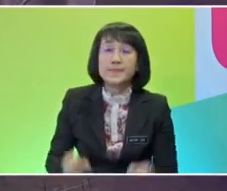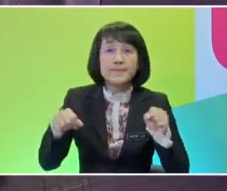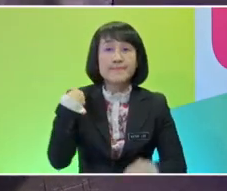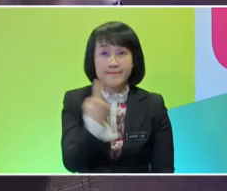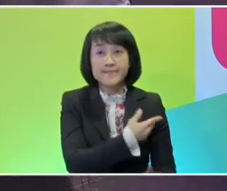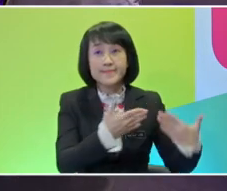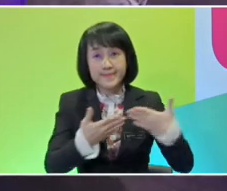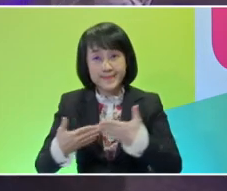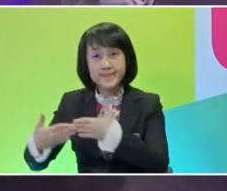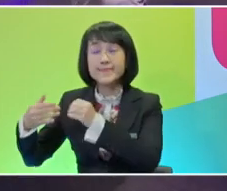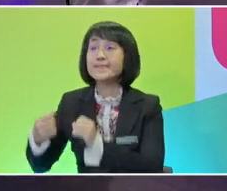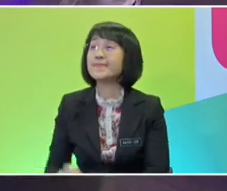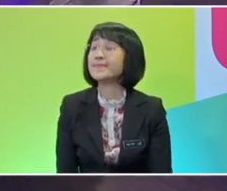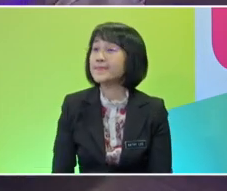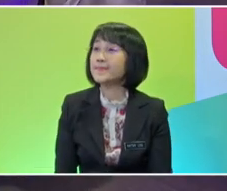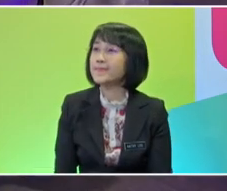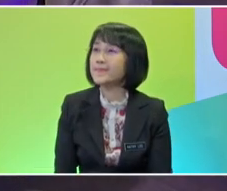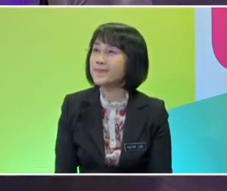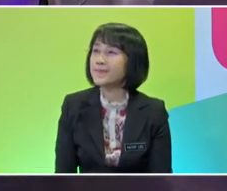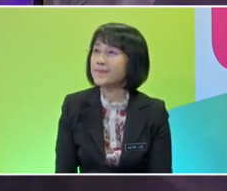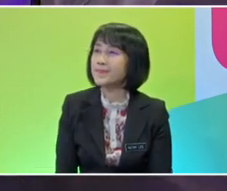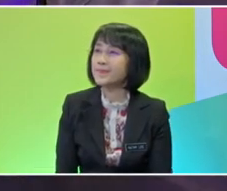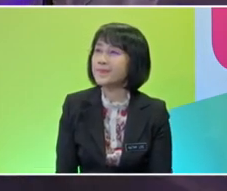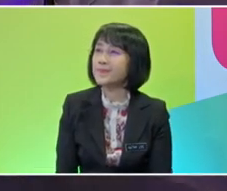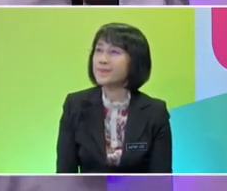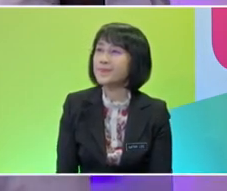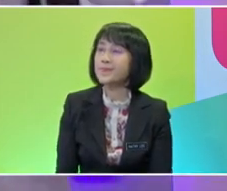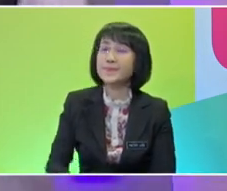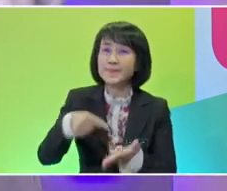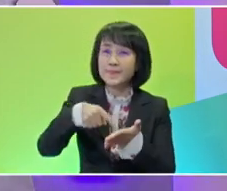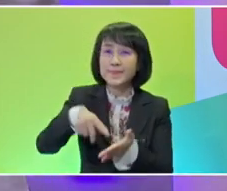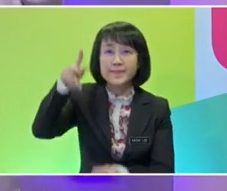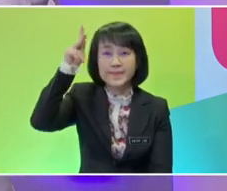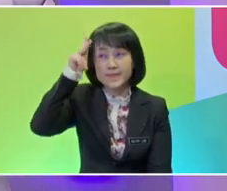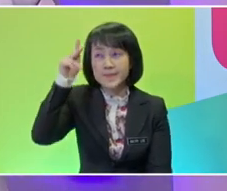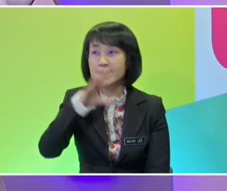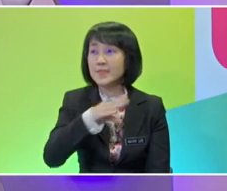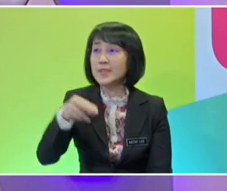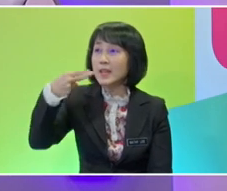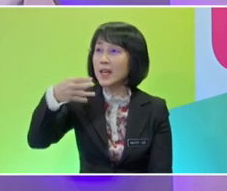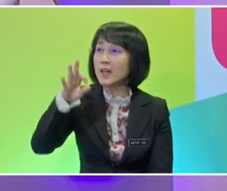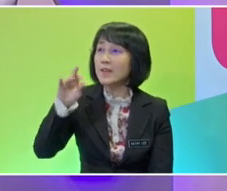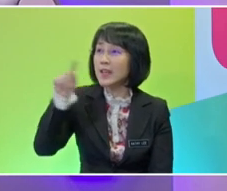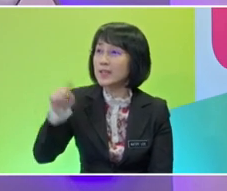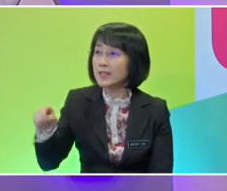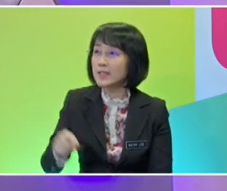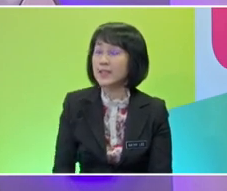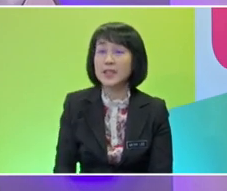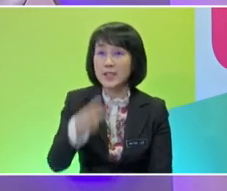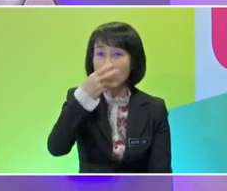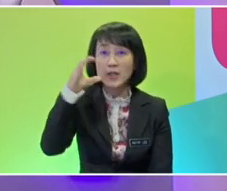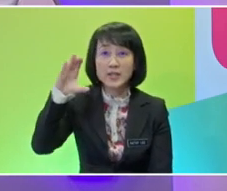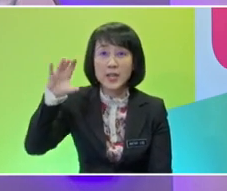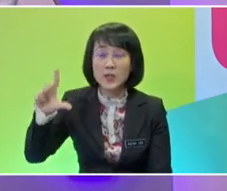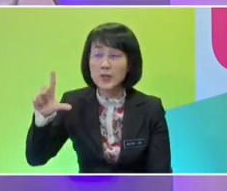jadi kalau kita tengok eh ini adalah covicious dan hanfaze yang tadi saya bilang tadi yang di